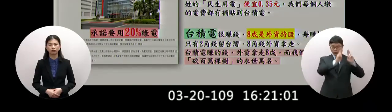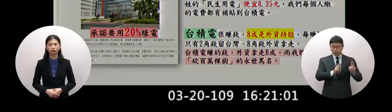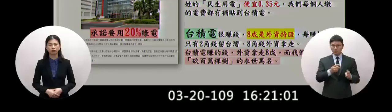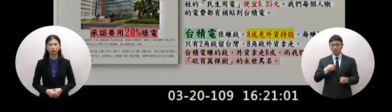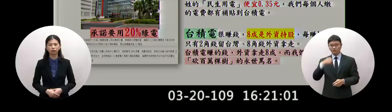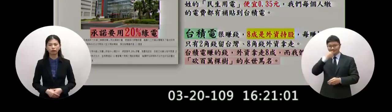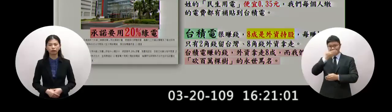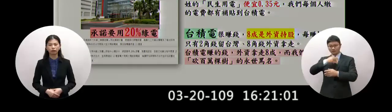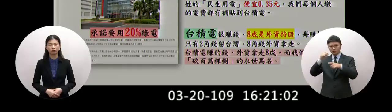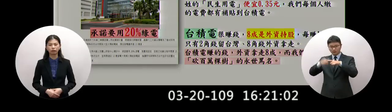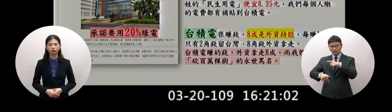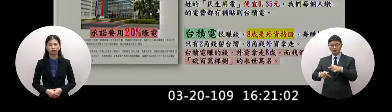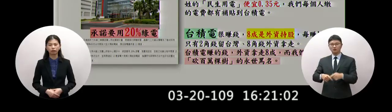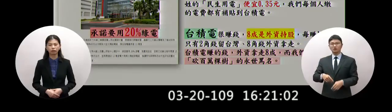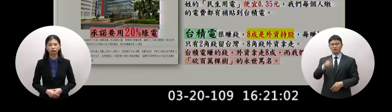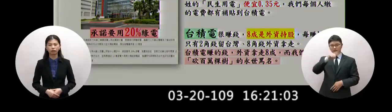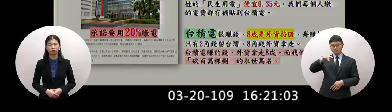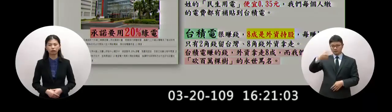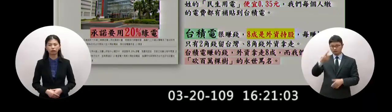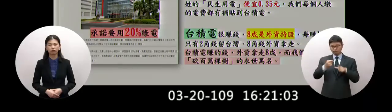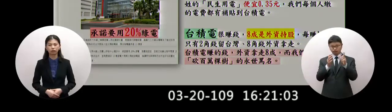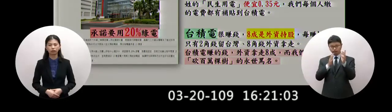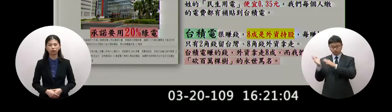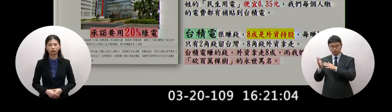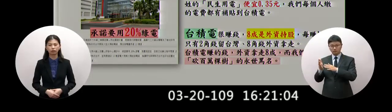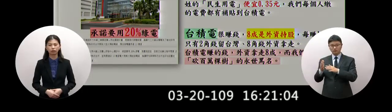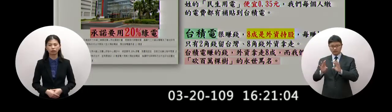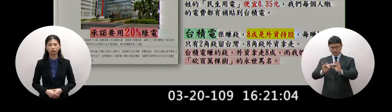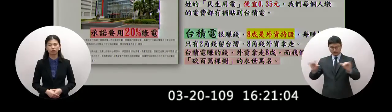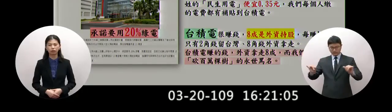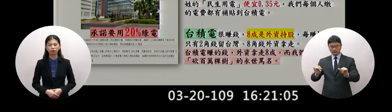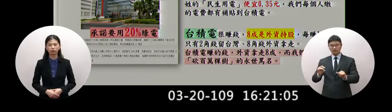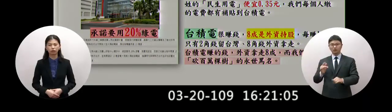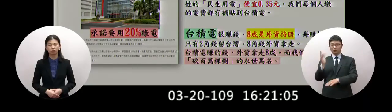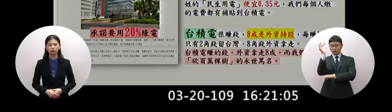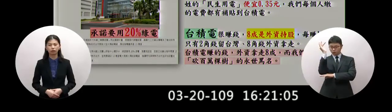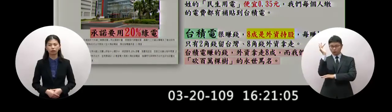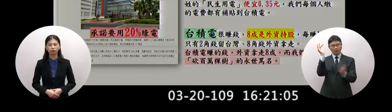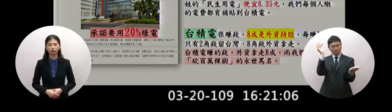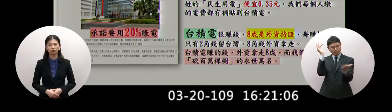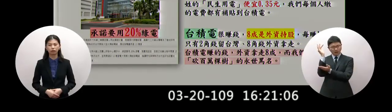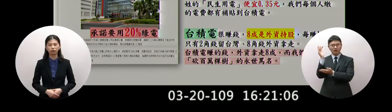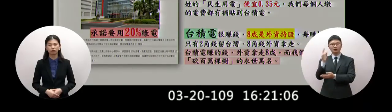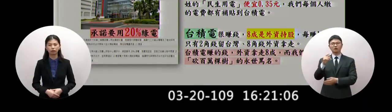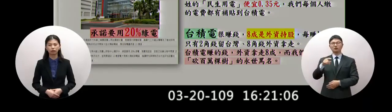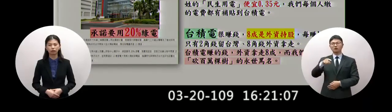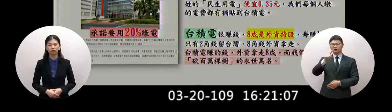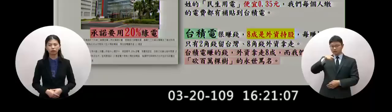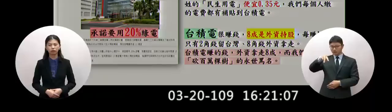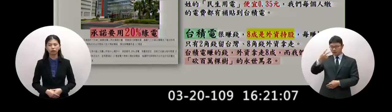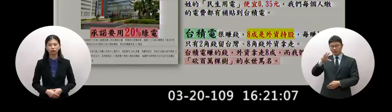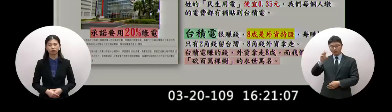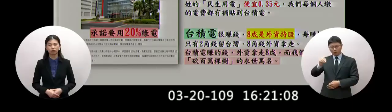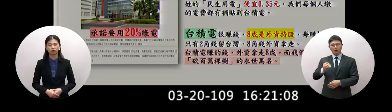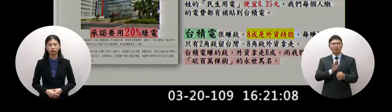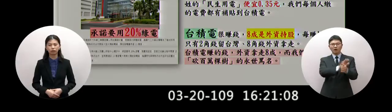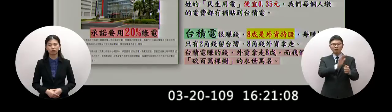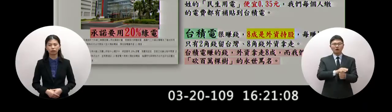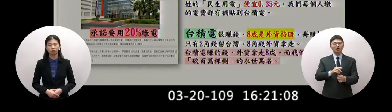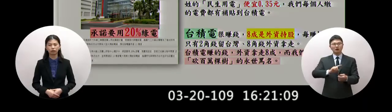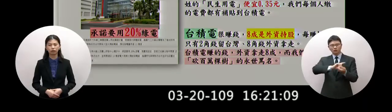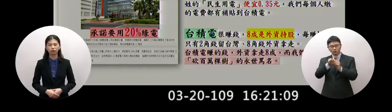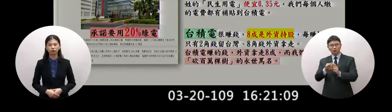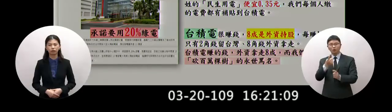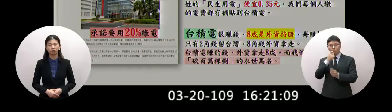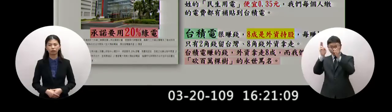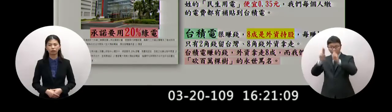地1200公顷，砍100万棵树生产的绿电，还要我们